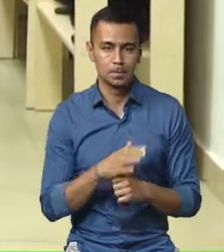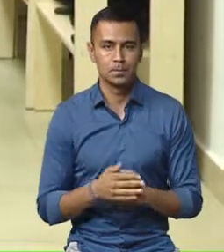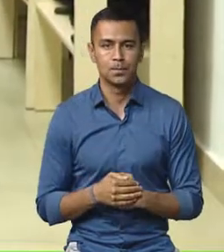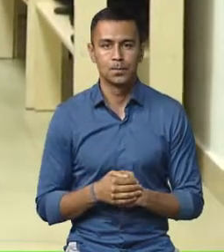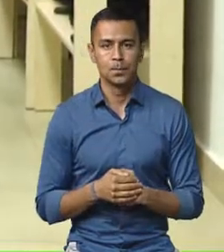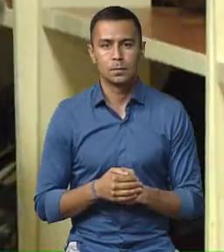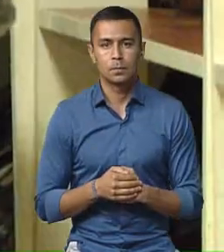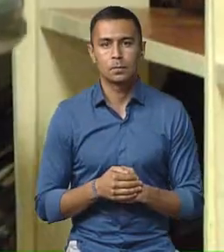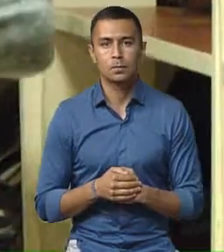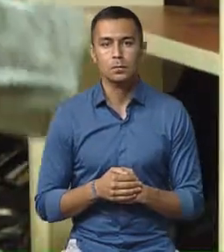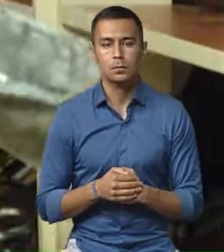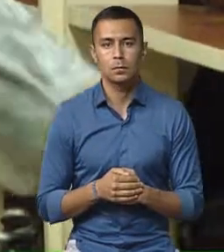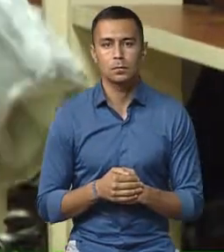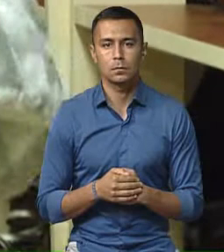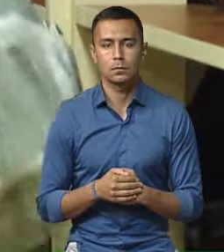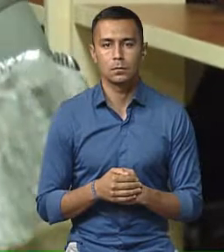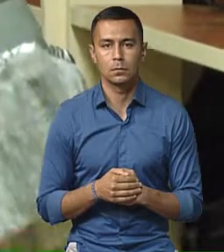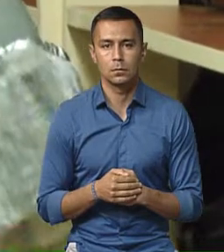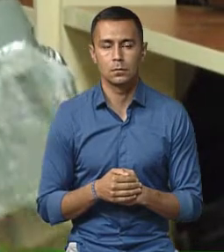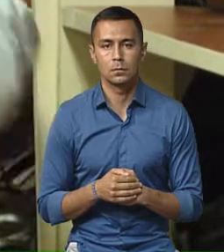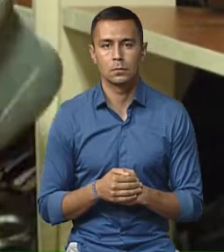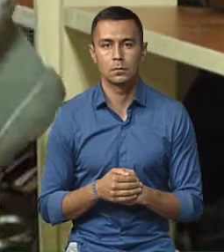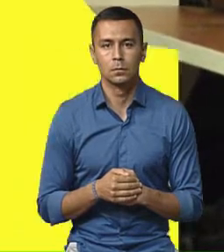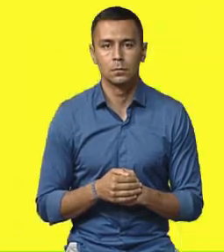Олександр Горішевський. Новини на Суспільному. Хмельницький.